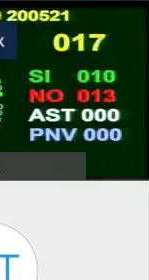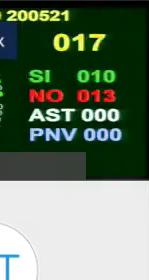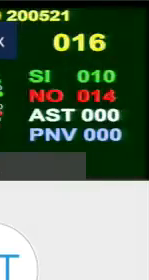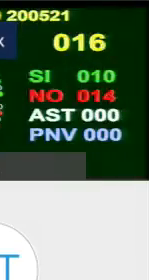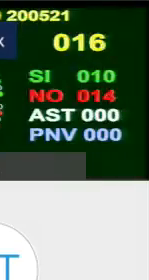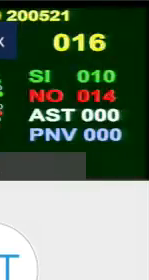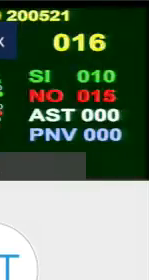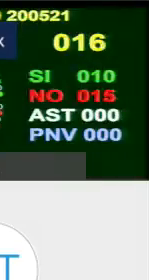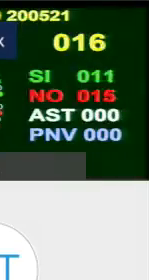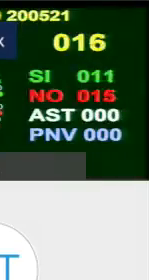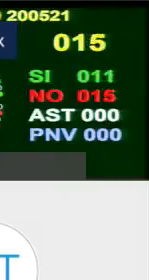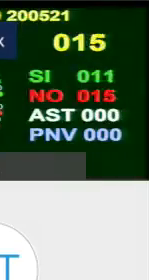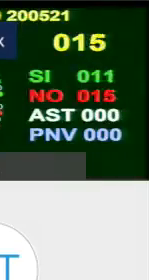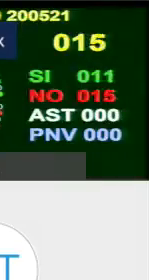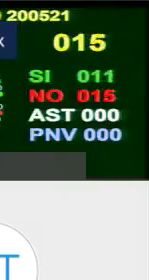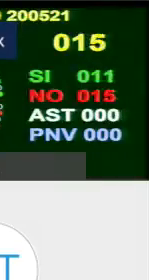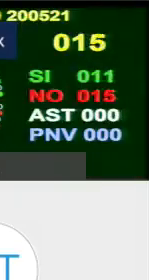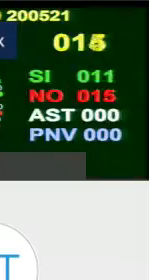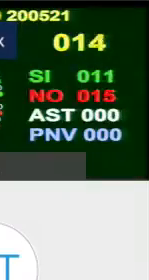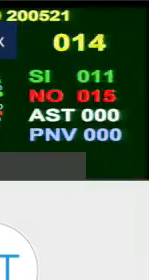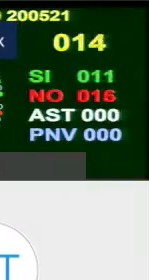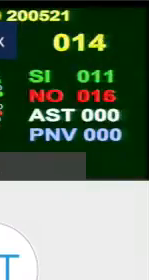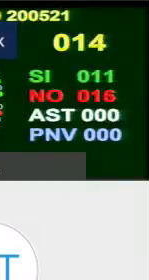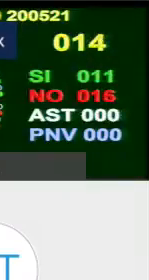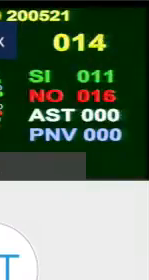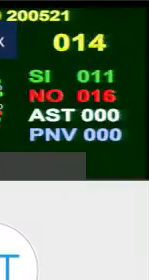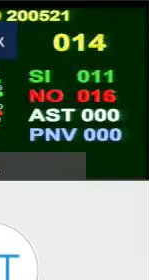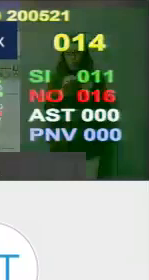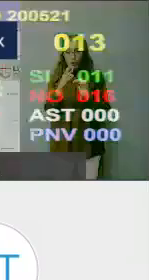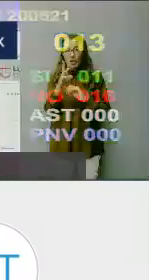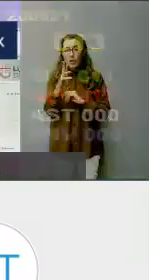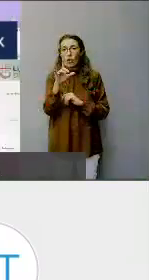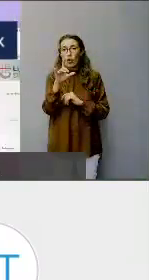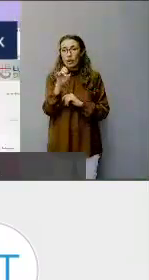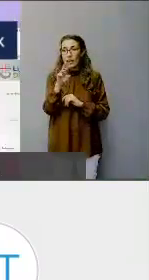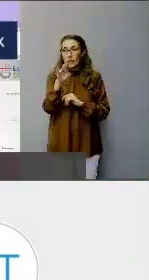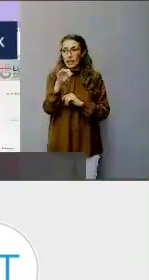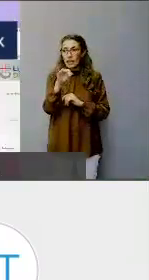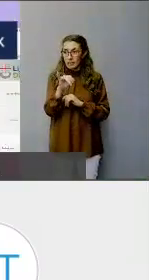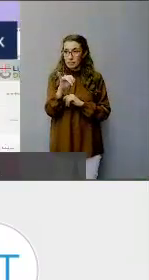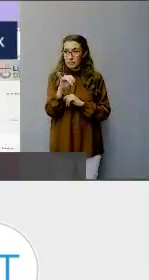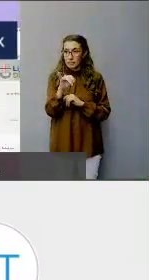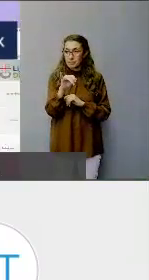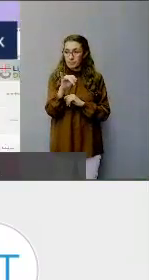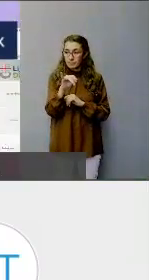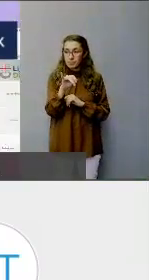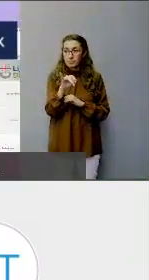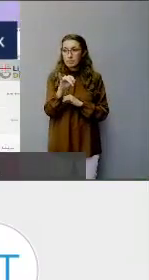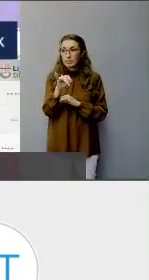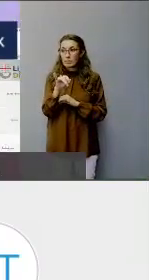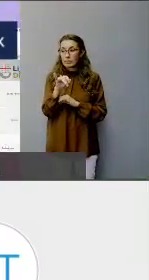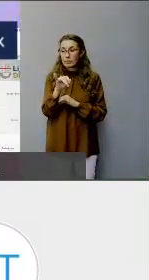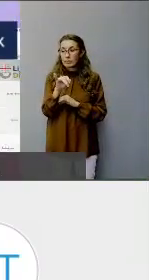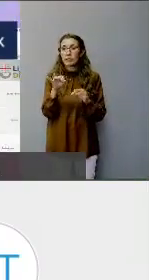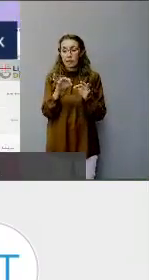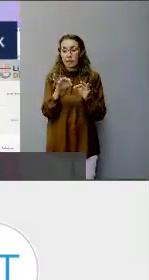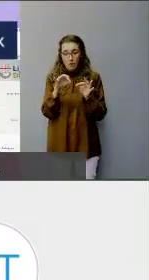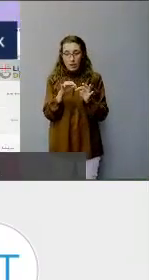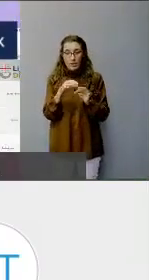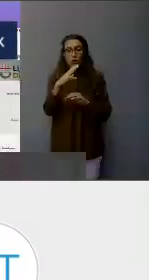da remoto scorrevole grazie consigliera evidente consigliera bruccoleri favorevole